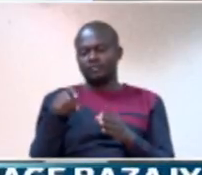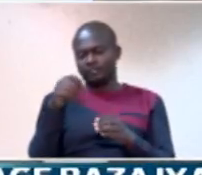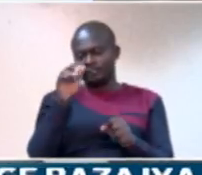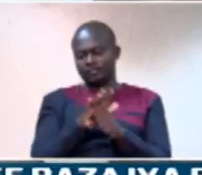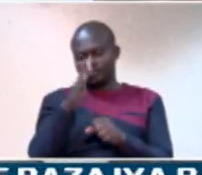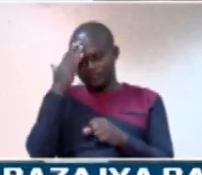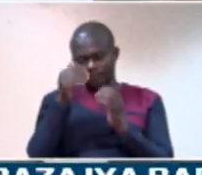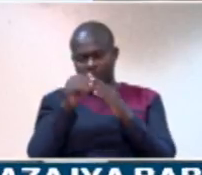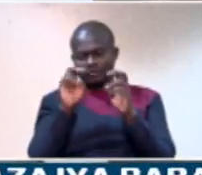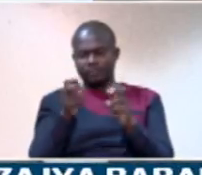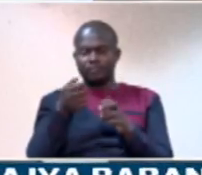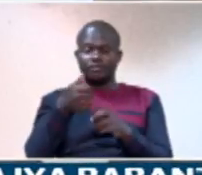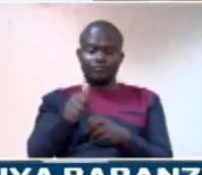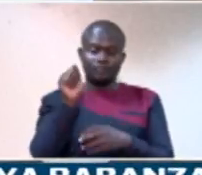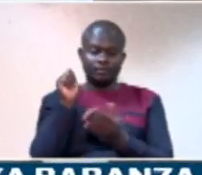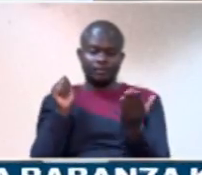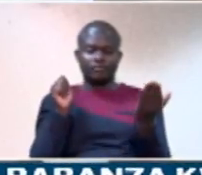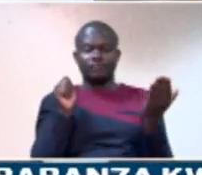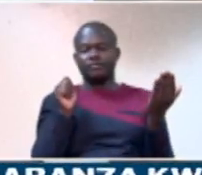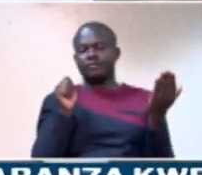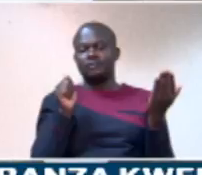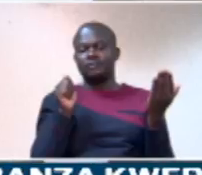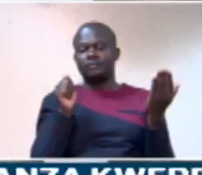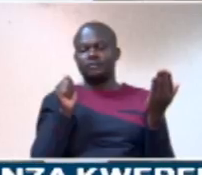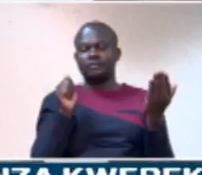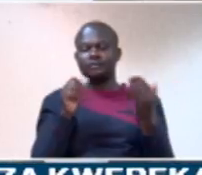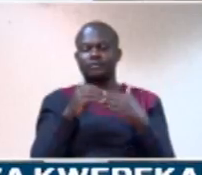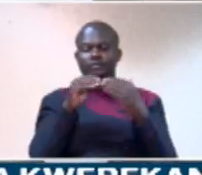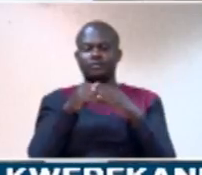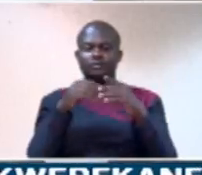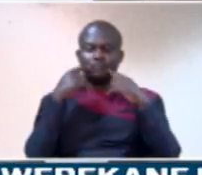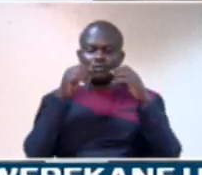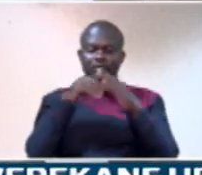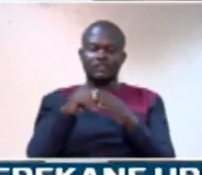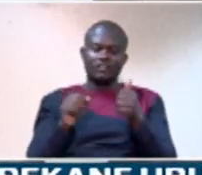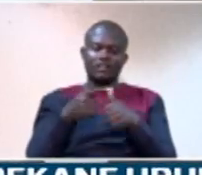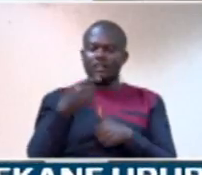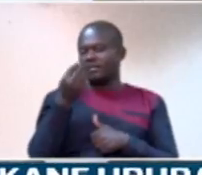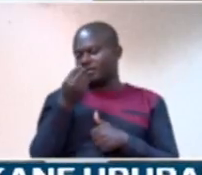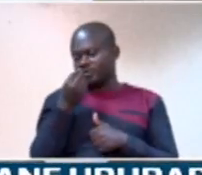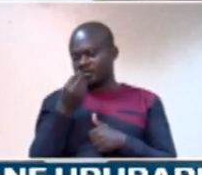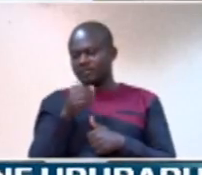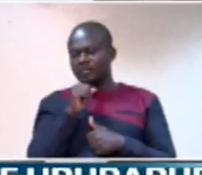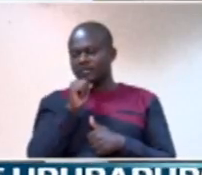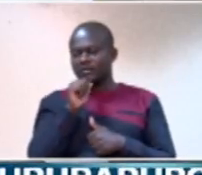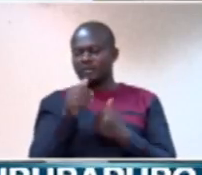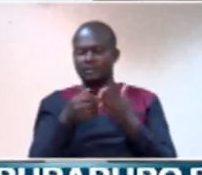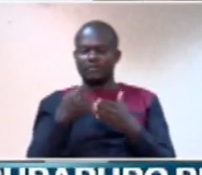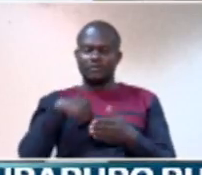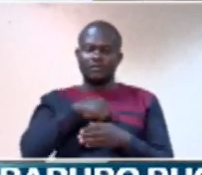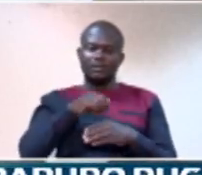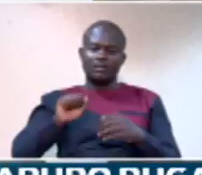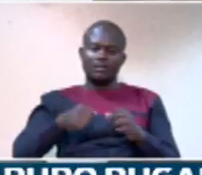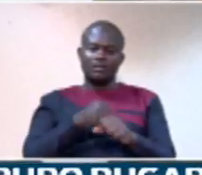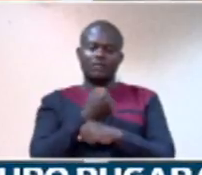yuko buriya mu buvuzi bavuga yuko umuti wa mbere ni ibiryo. Ntabwo rero